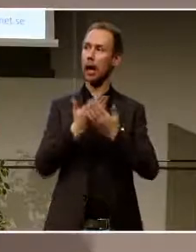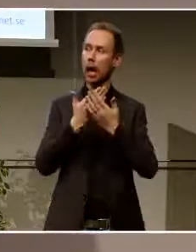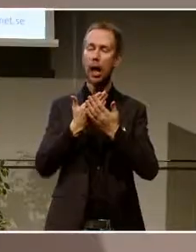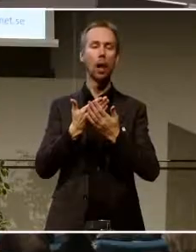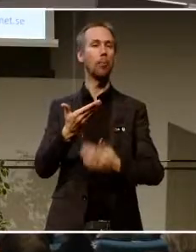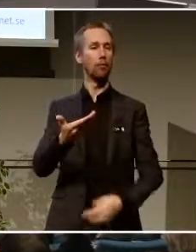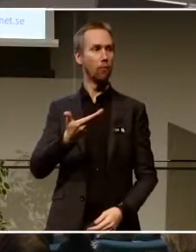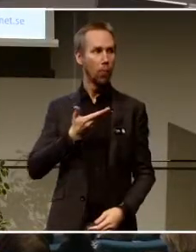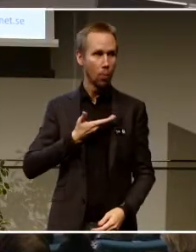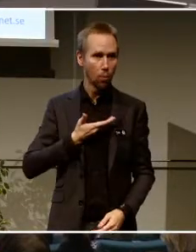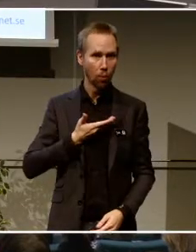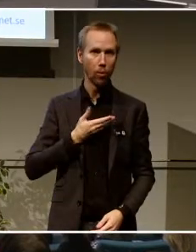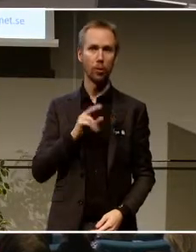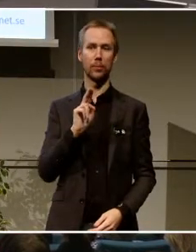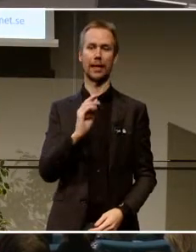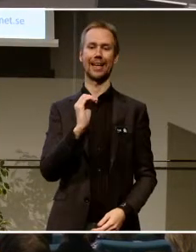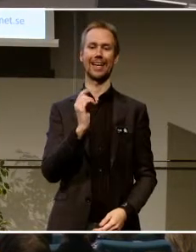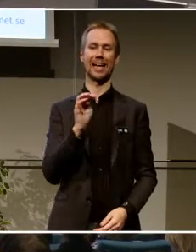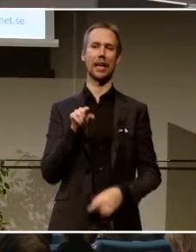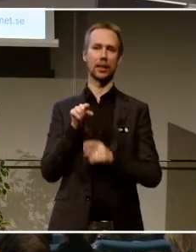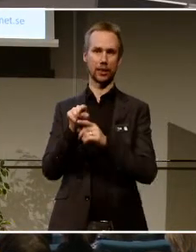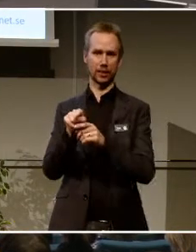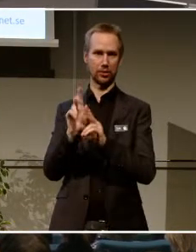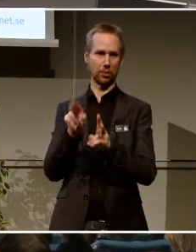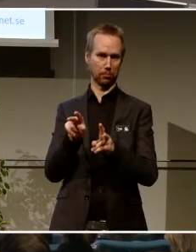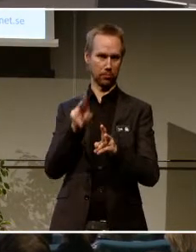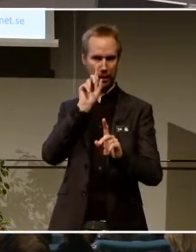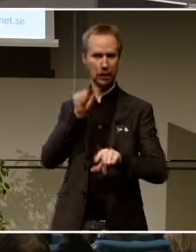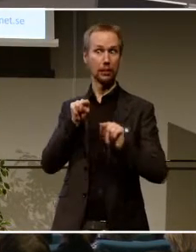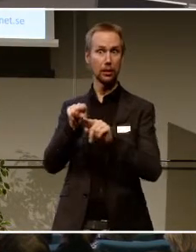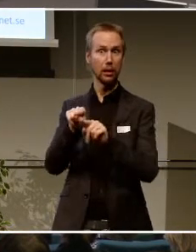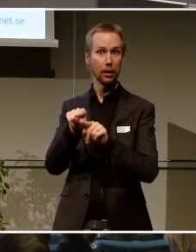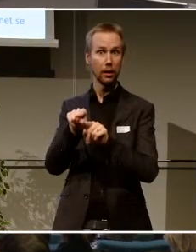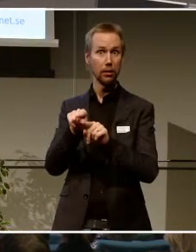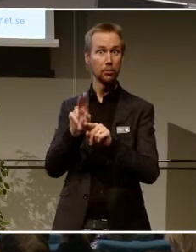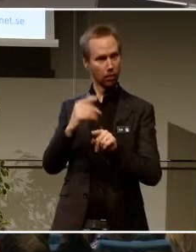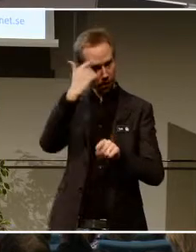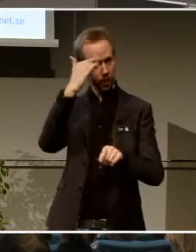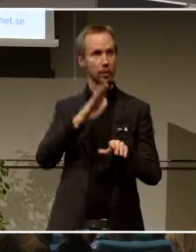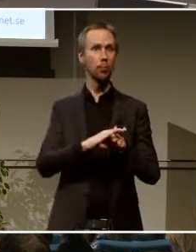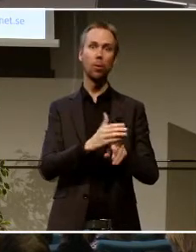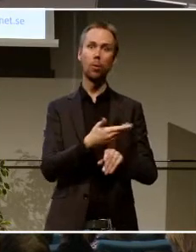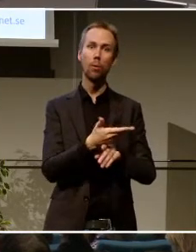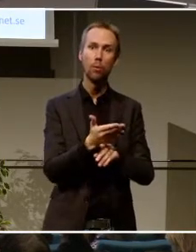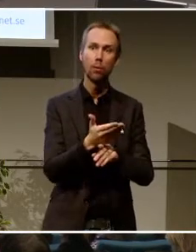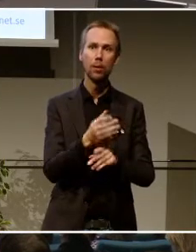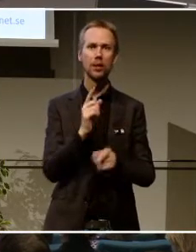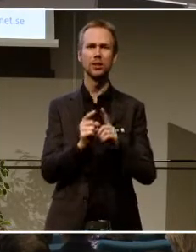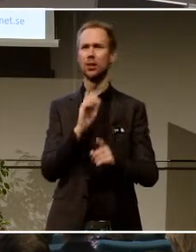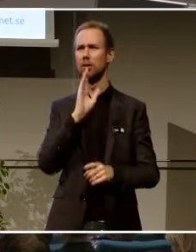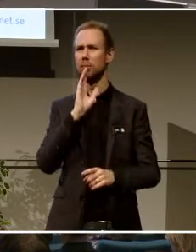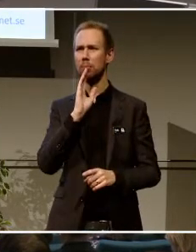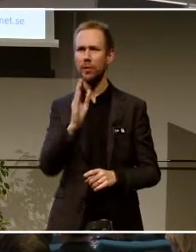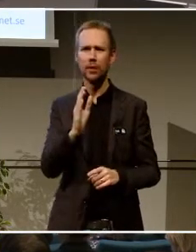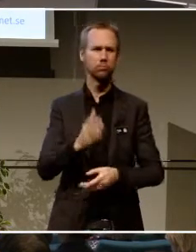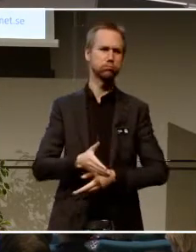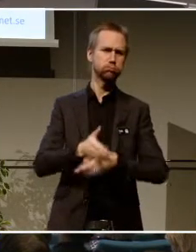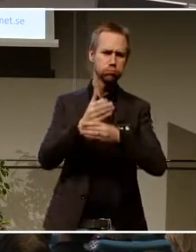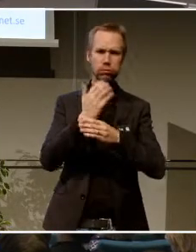Och det är Elin som snappade upp det här. Och liksom, alltså vilken tilltro hon har. Så man kanske inte måste bygga upp stora digidelcenter